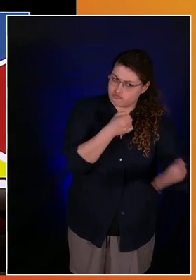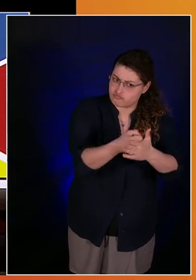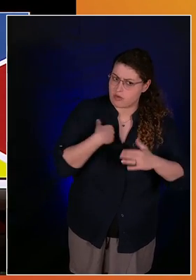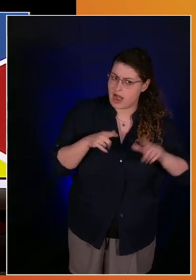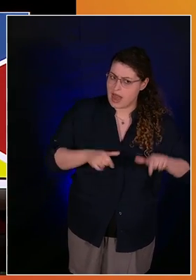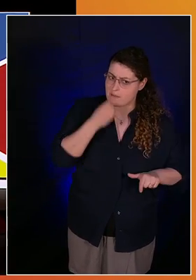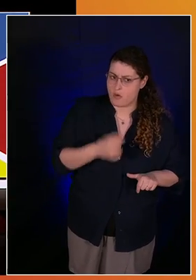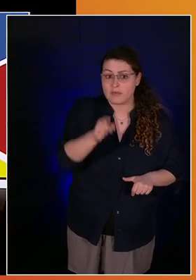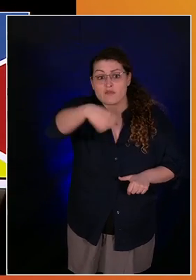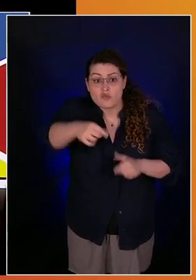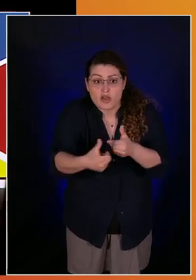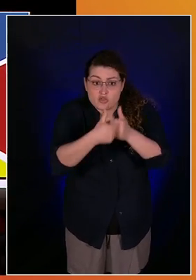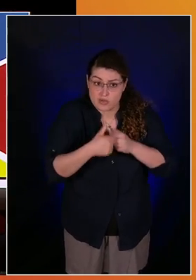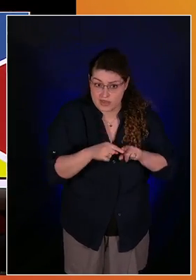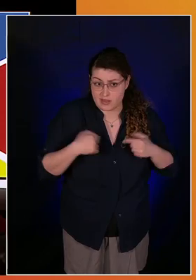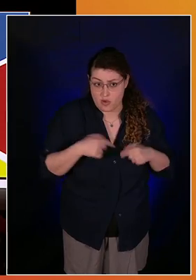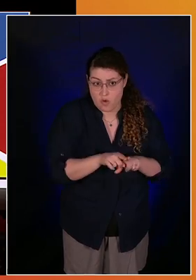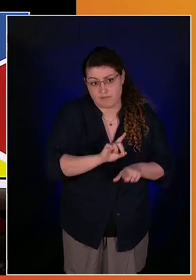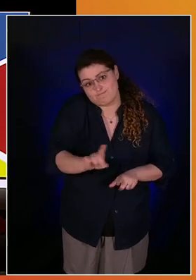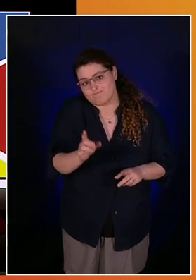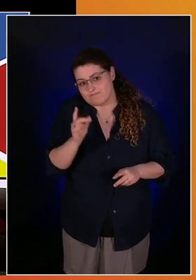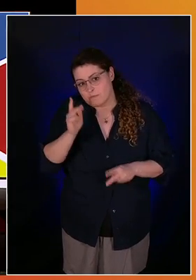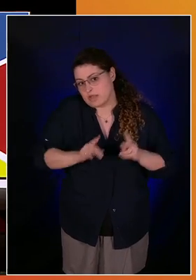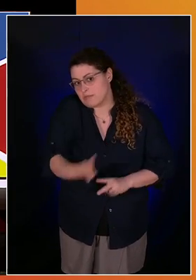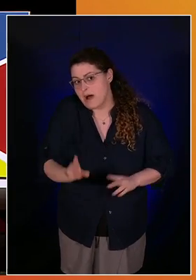c'est pas sûr que vous vous tiendrez aussi longtemps que moi euh